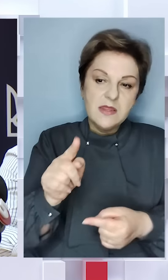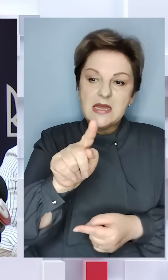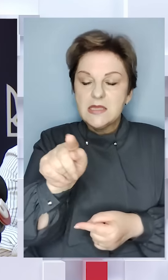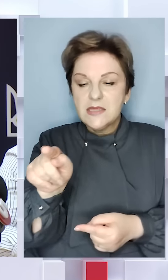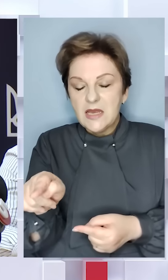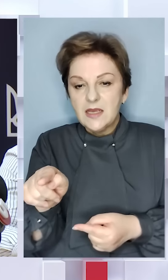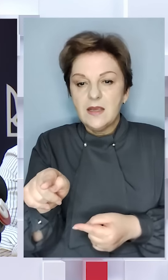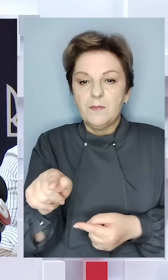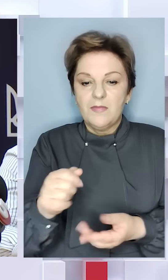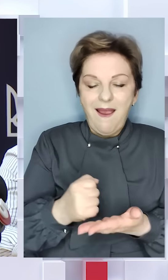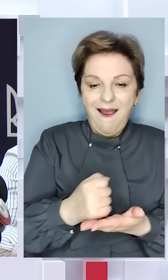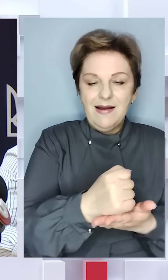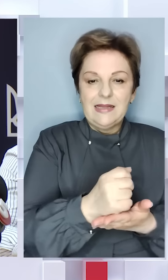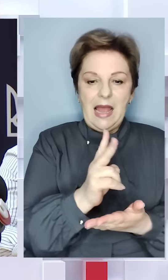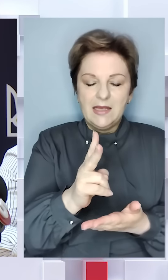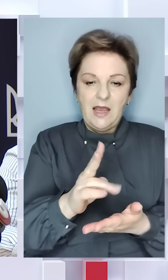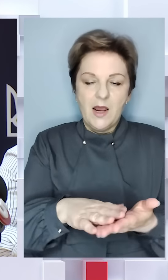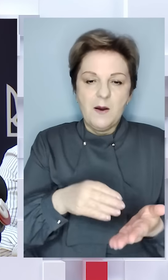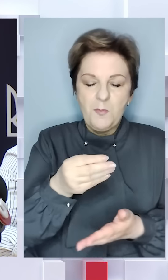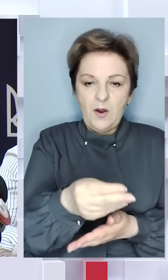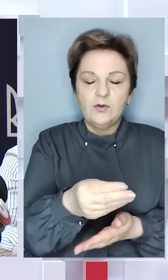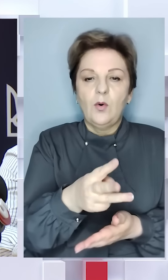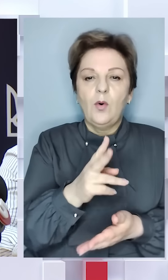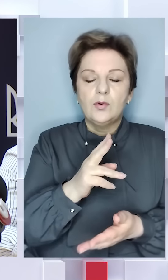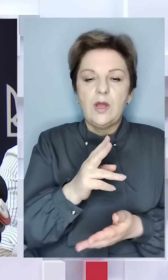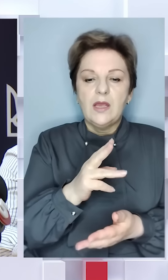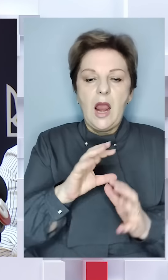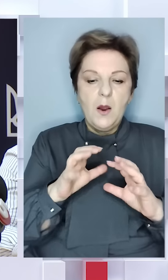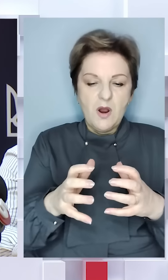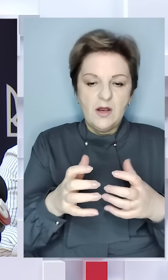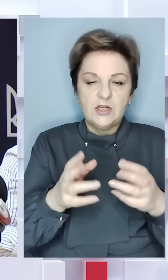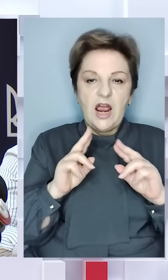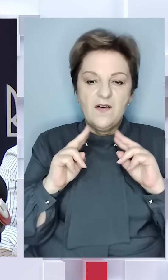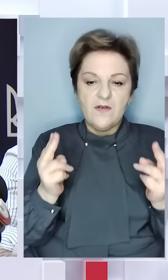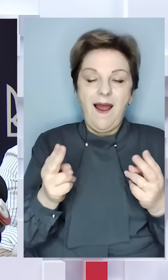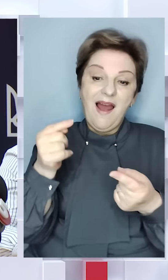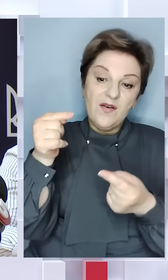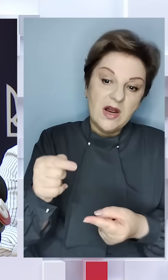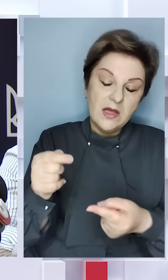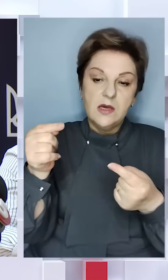тих кандидатур, які подані міжнародними федераціями, на відповідність